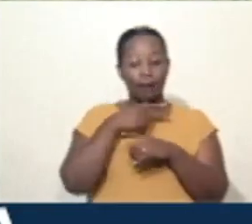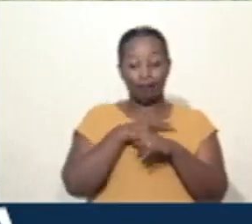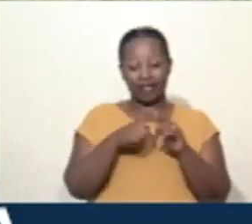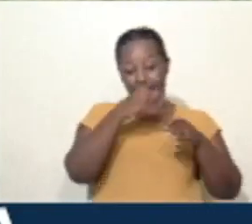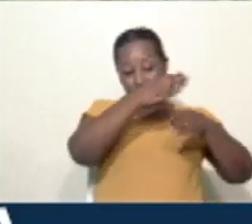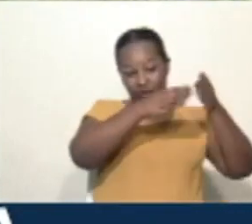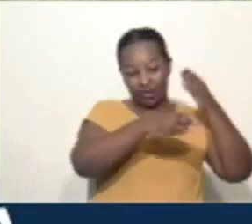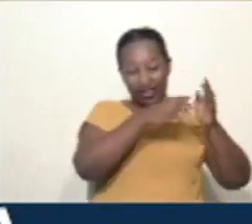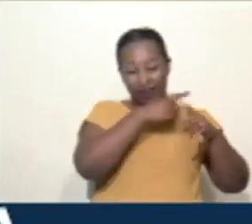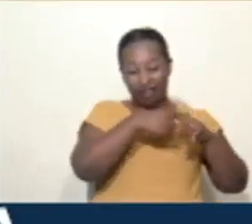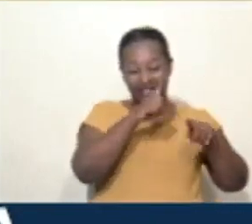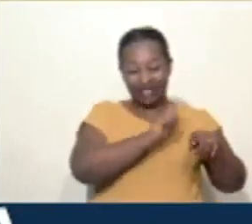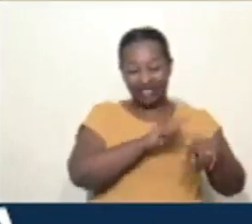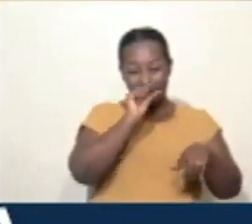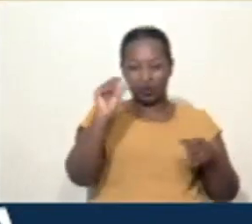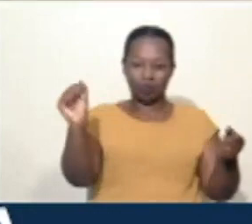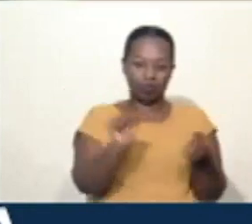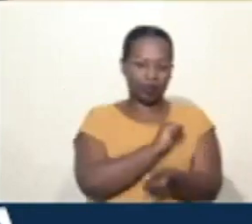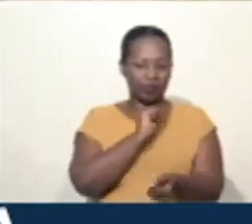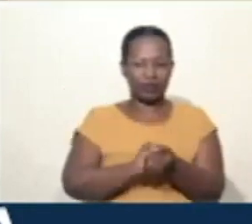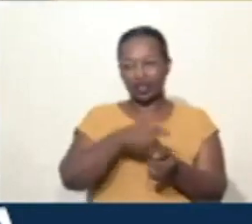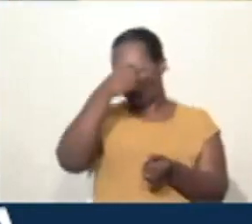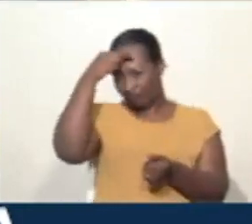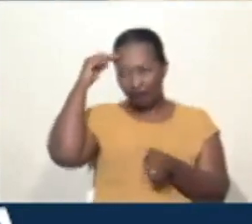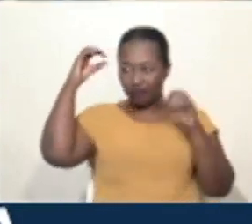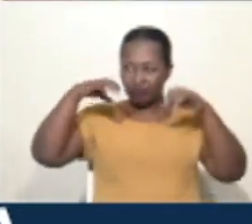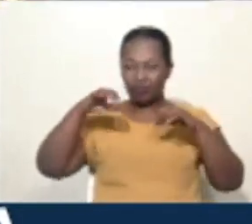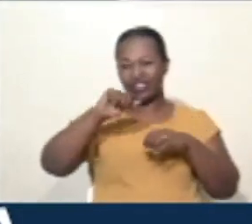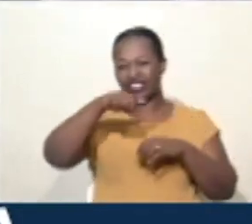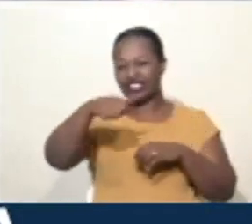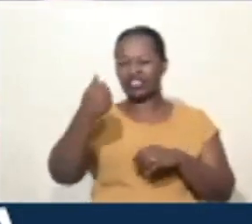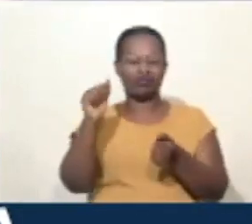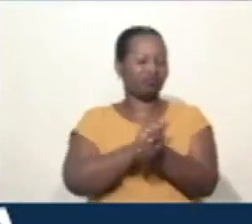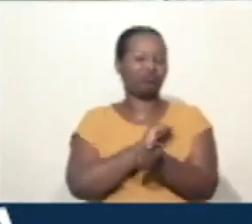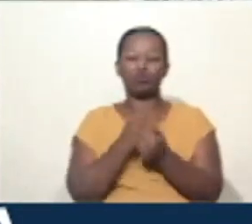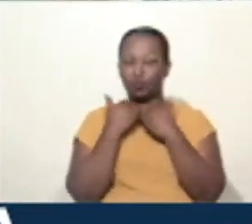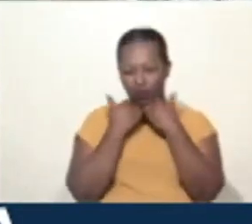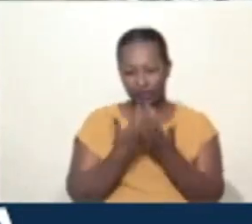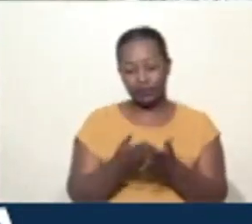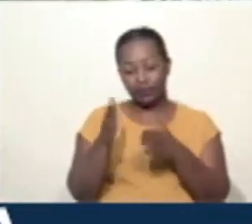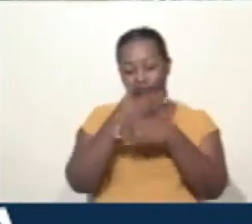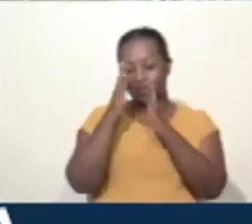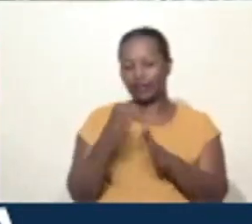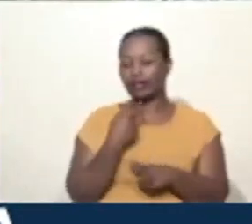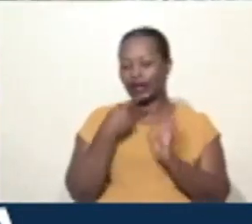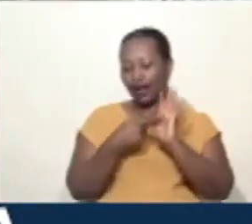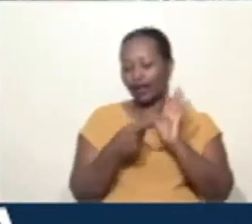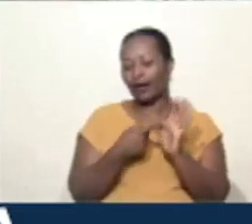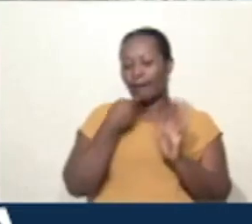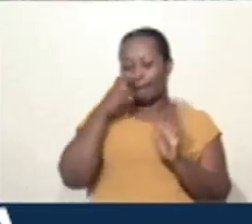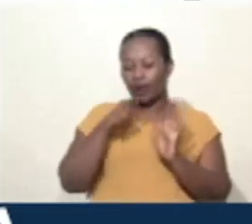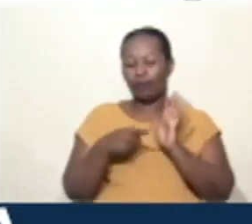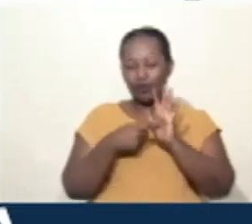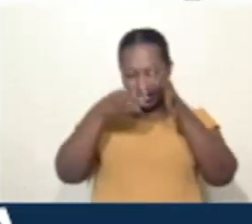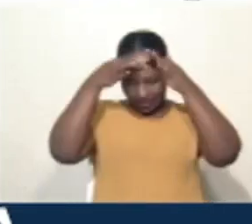kubera inkangu indi gapfa ubusa. Iyi minisiteri yagaragaje ko hafashwe ingamba zo kujya harebwa ko ibikoresho byifashishwa bijyanye